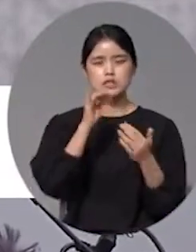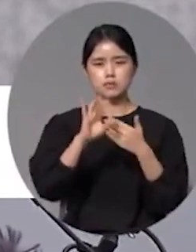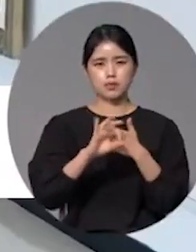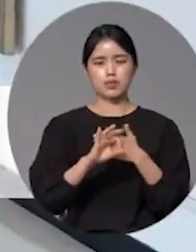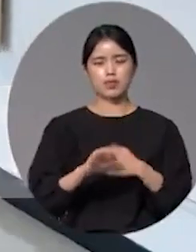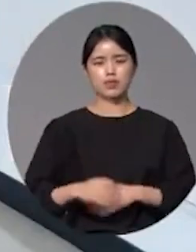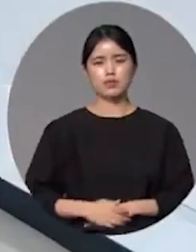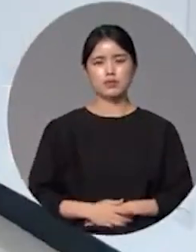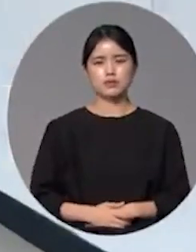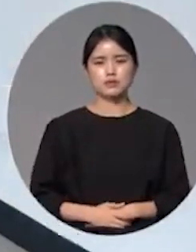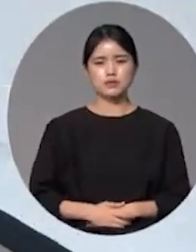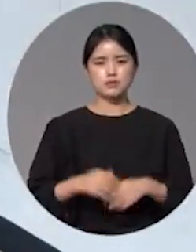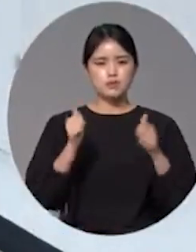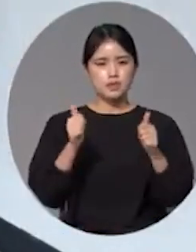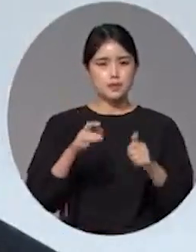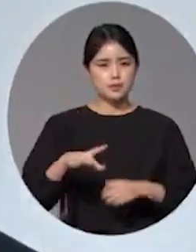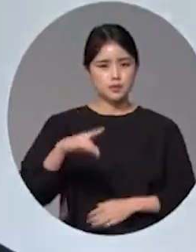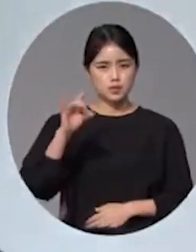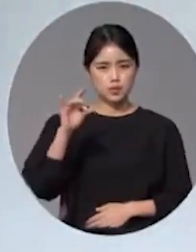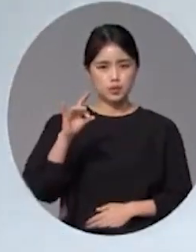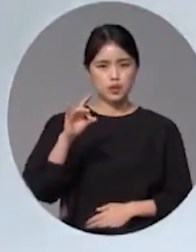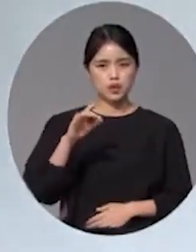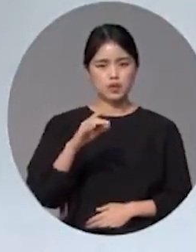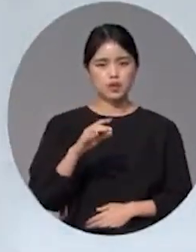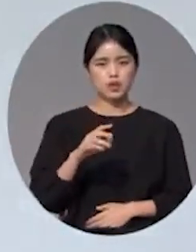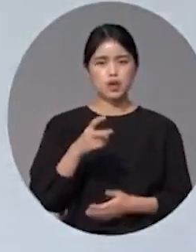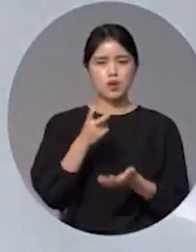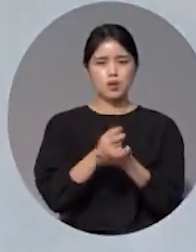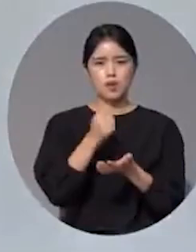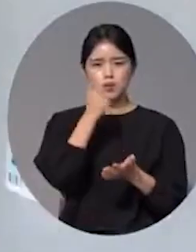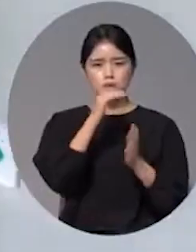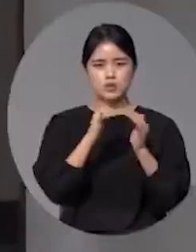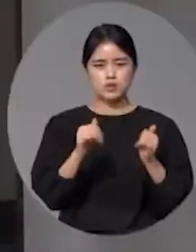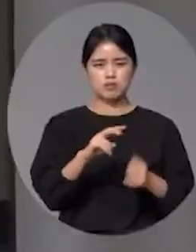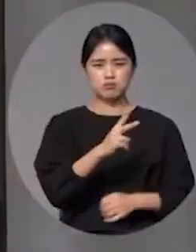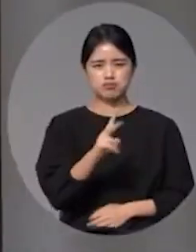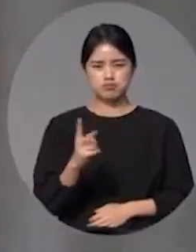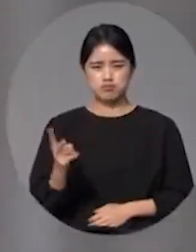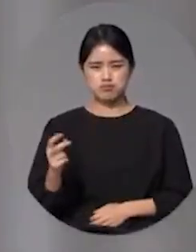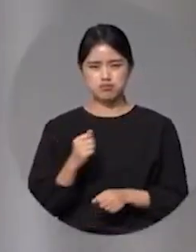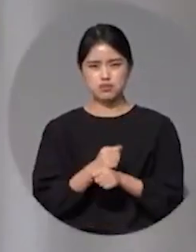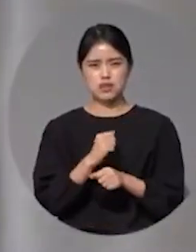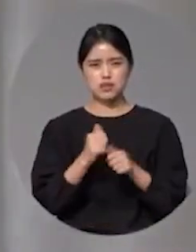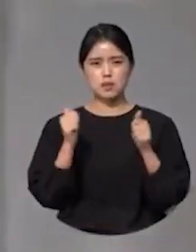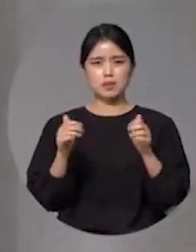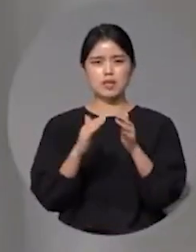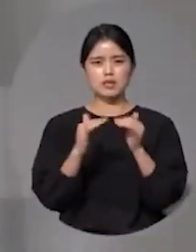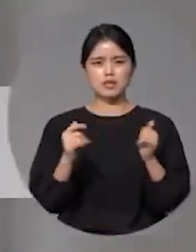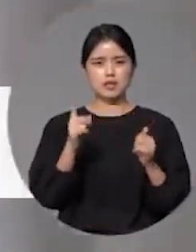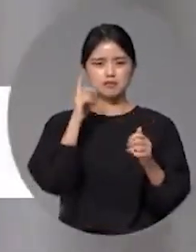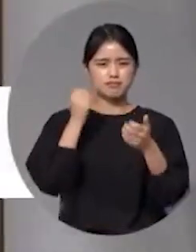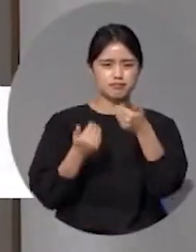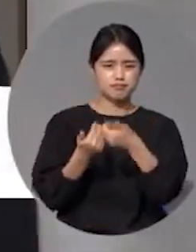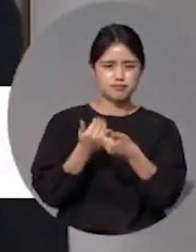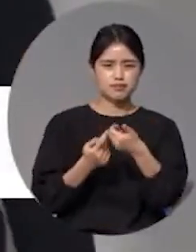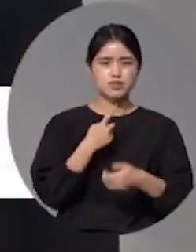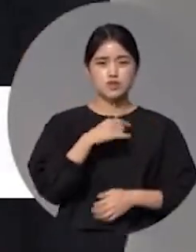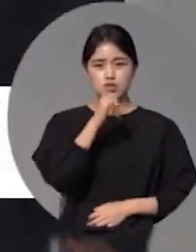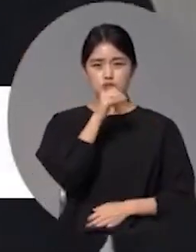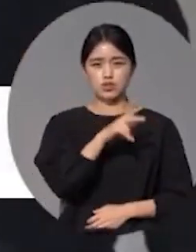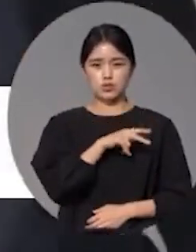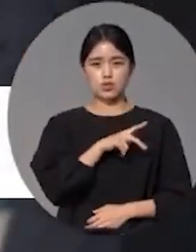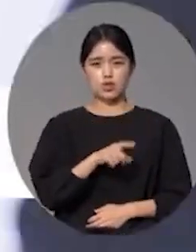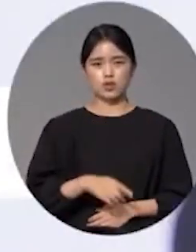있으면 재판 초반 변호인단을 수차례 바꿔가며 탄 사와 신경전을 벌이기도 했던 이 의원